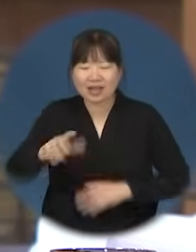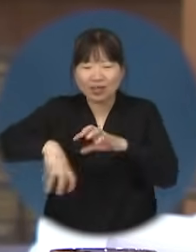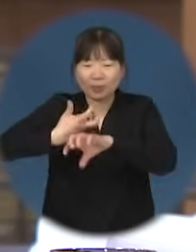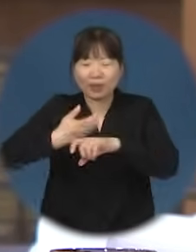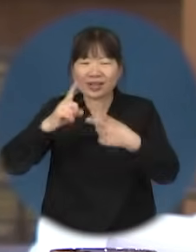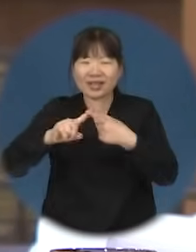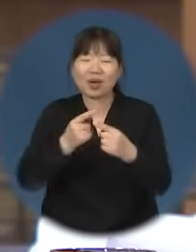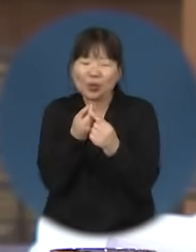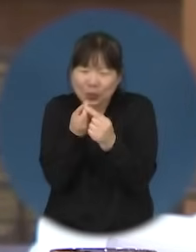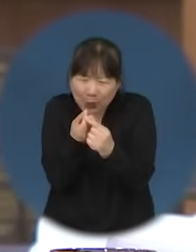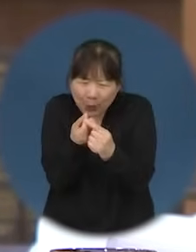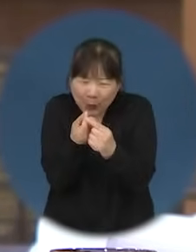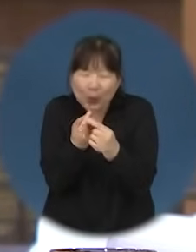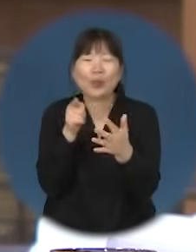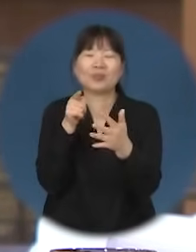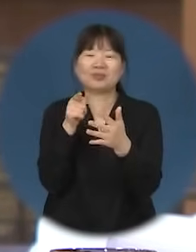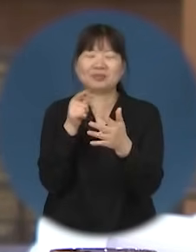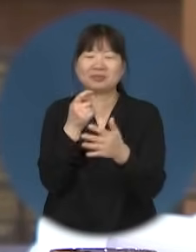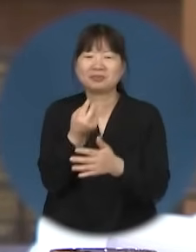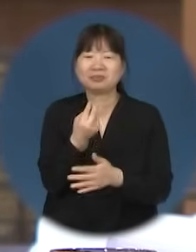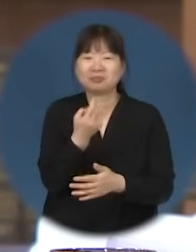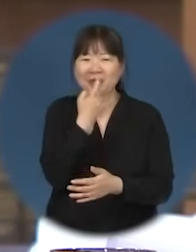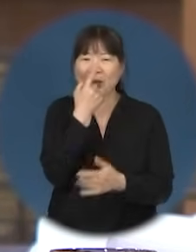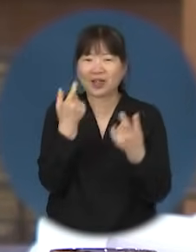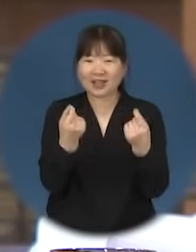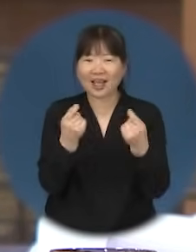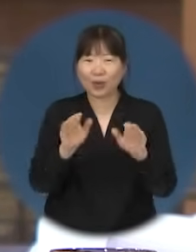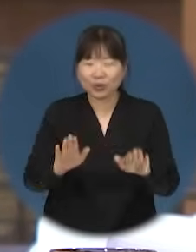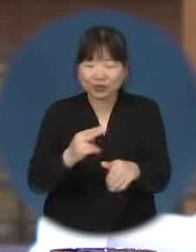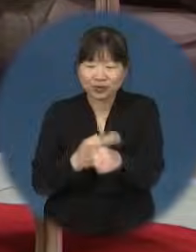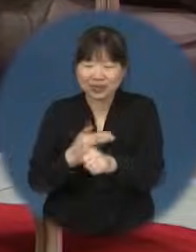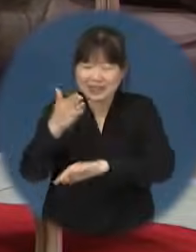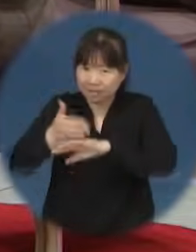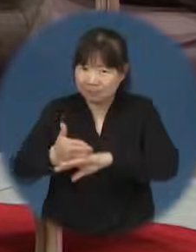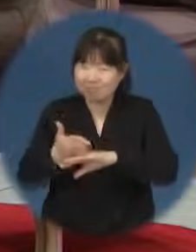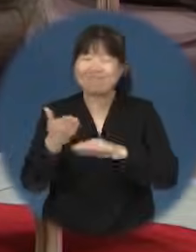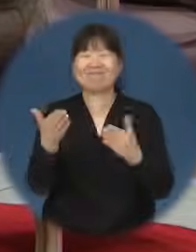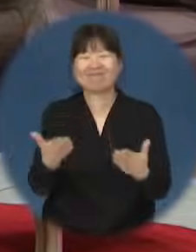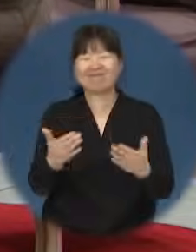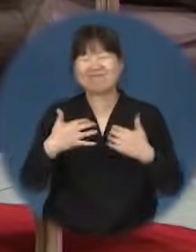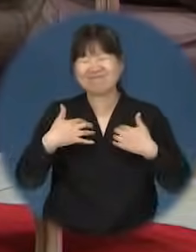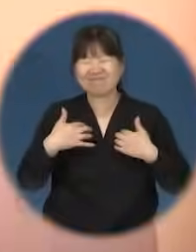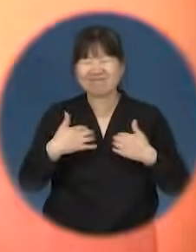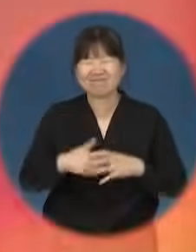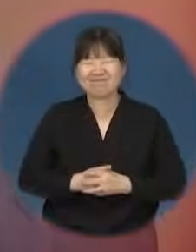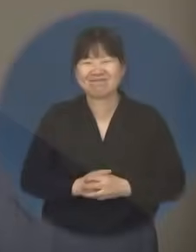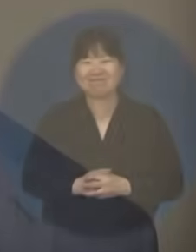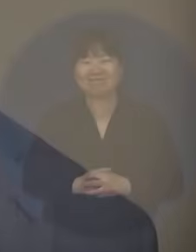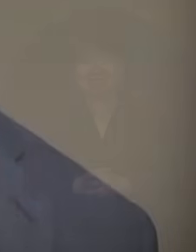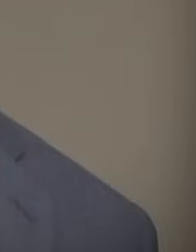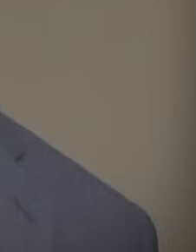감안을 잡았습니다. 인호 교수님 오늘 예. 고맙습니다. 예, 반갑습니다. 고맙습니다.